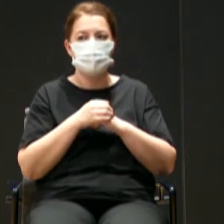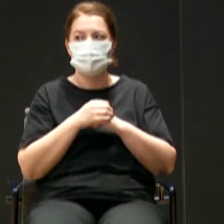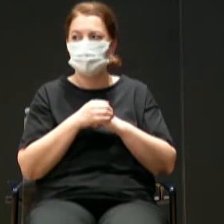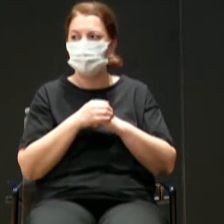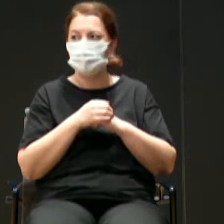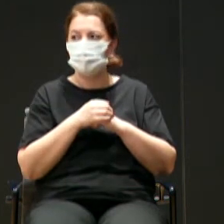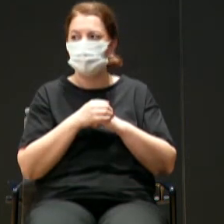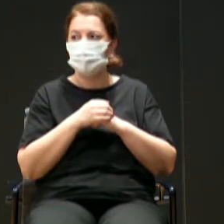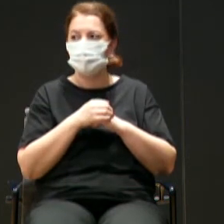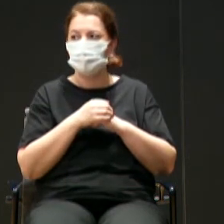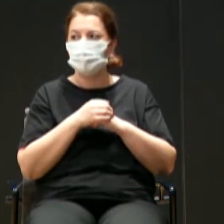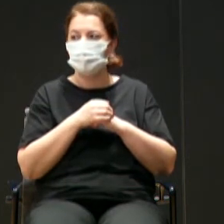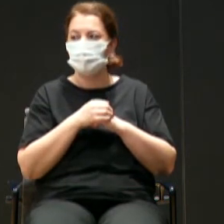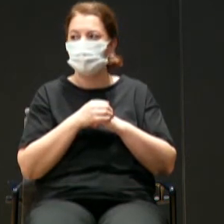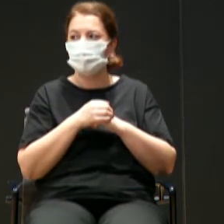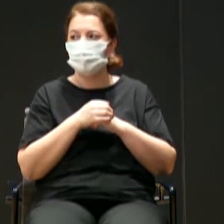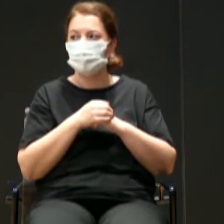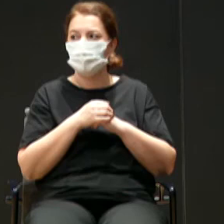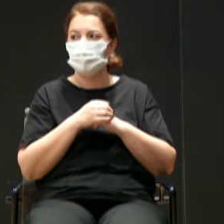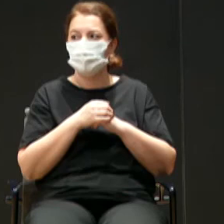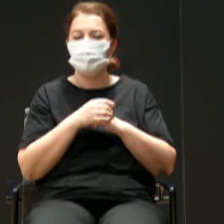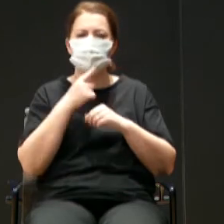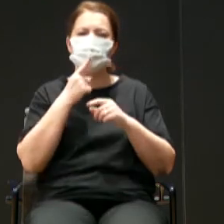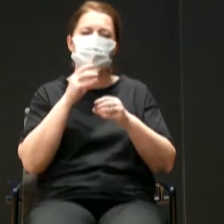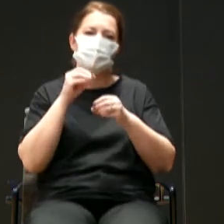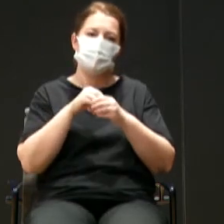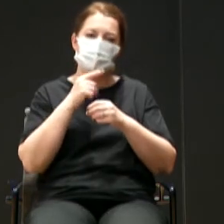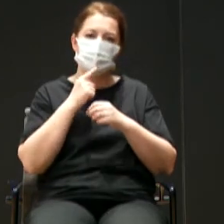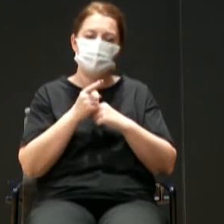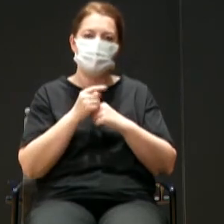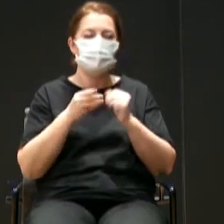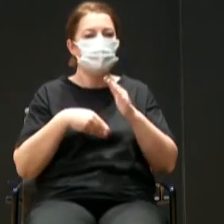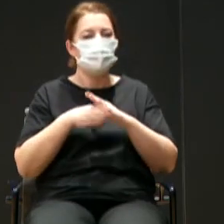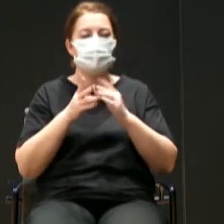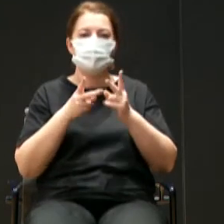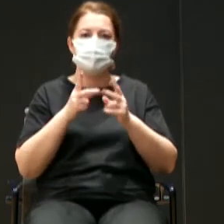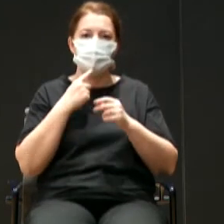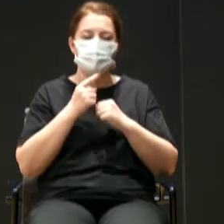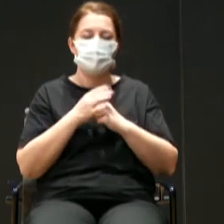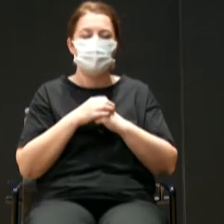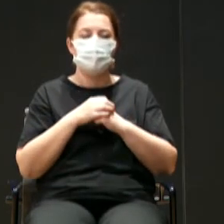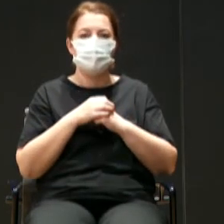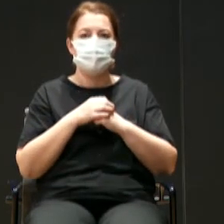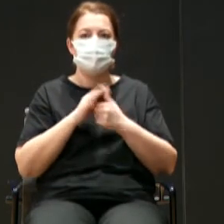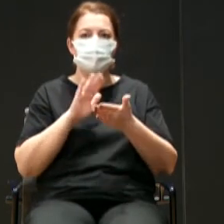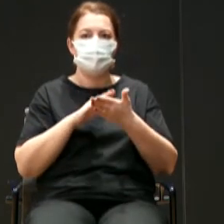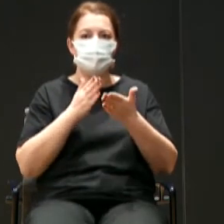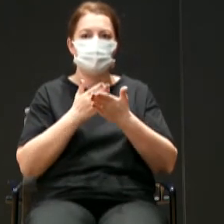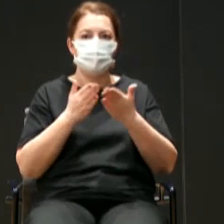Konuşacak mısınız? Sadece grup başkan vekillerimize soruyorum. Tamam. Evet arkadaşlar